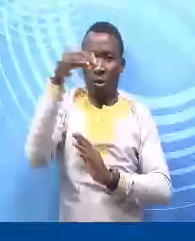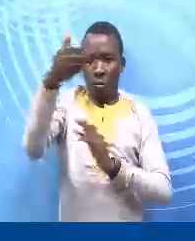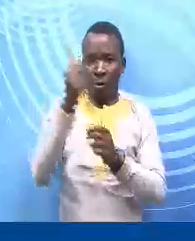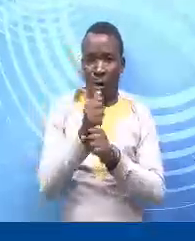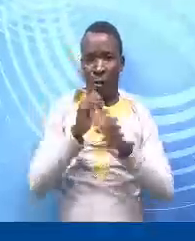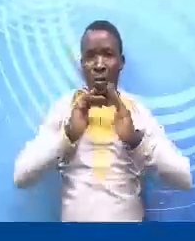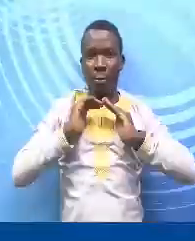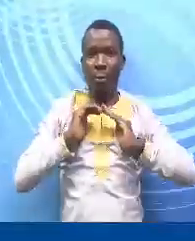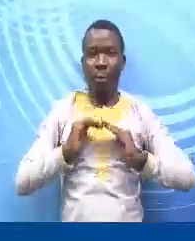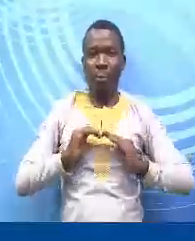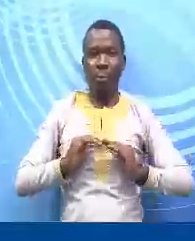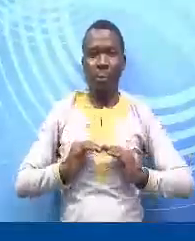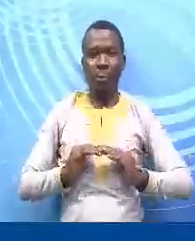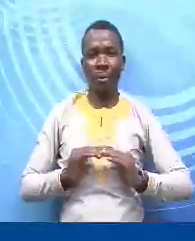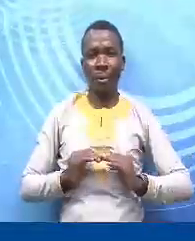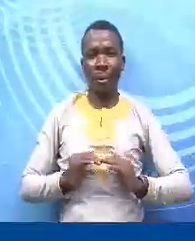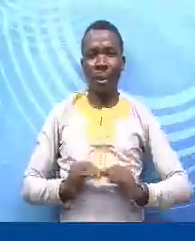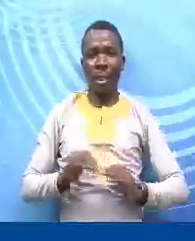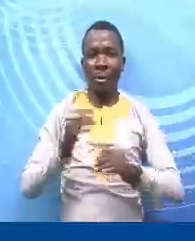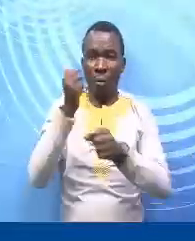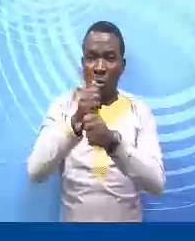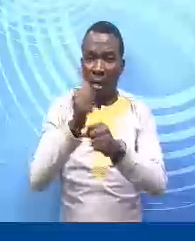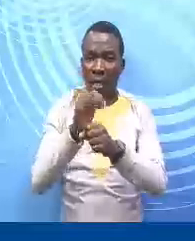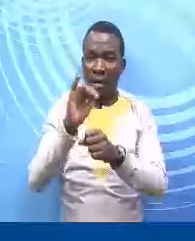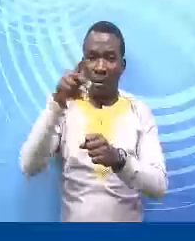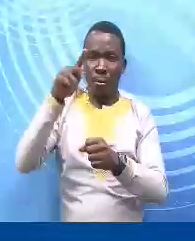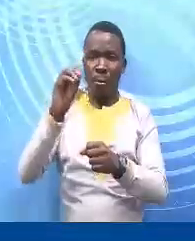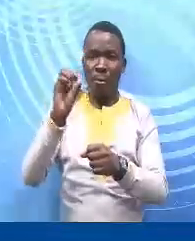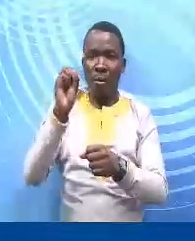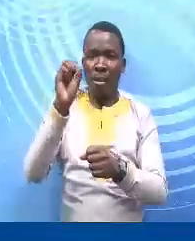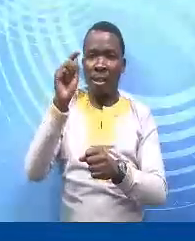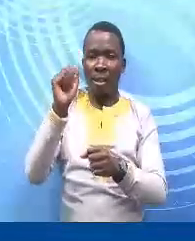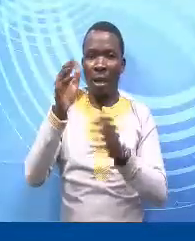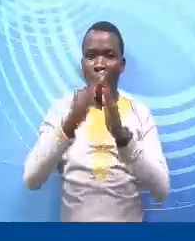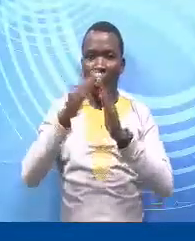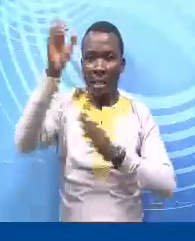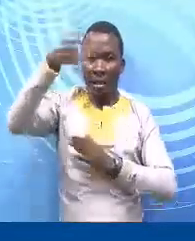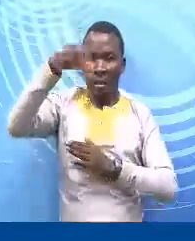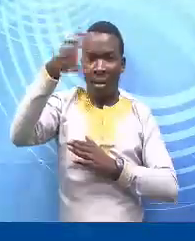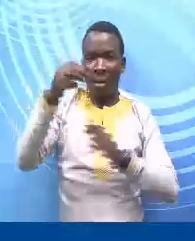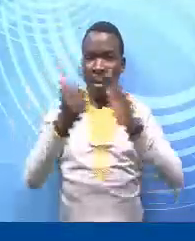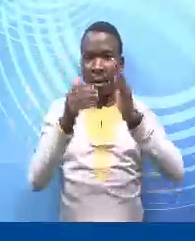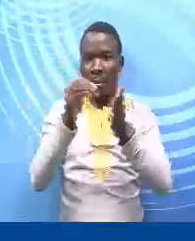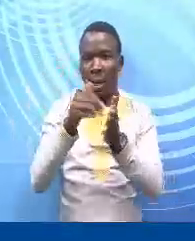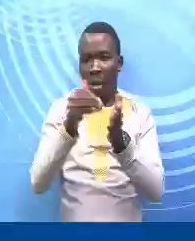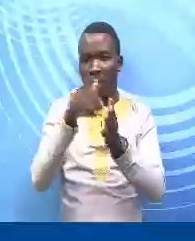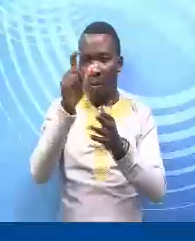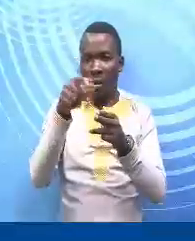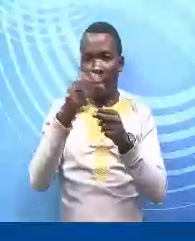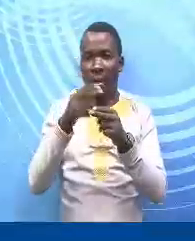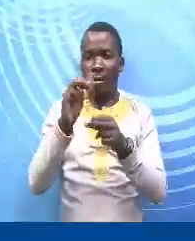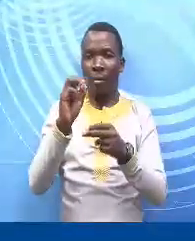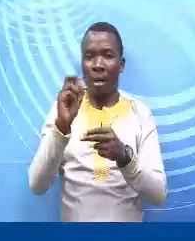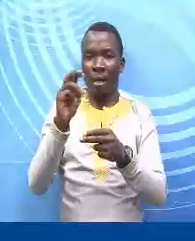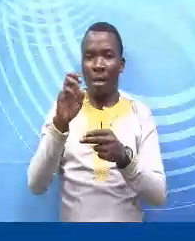batuje kandi batekanye kubakorera ku iposta mu mujyi wa Kigali bavuga ko babangamiwe n'uwita maneko na ni Celestin na yirisha